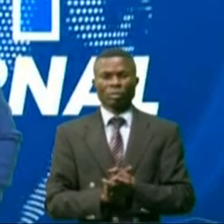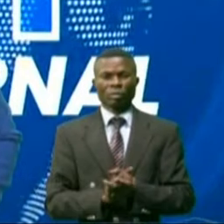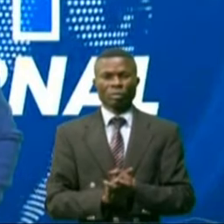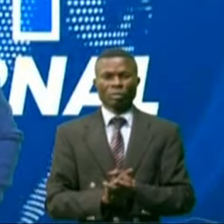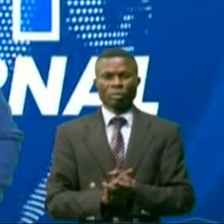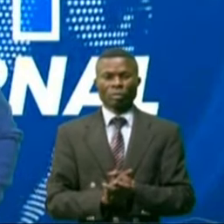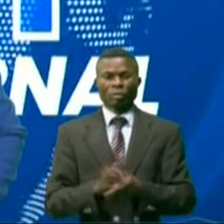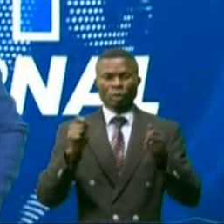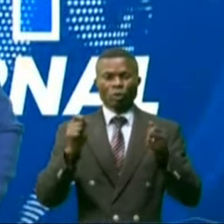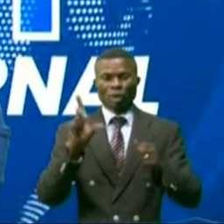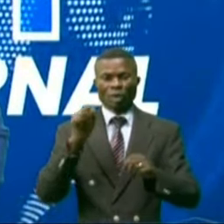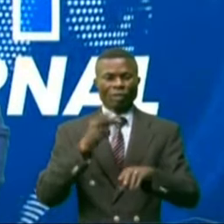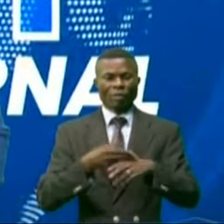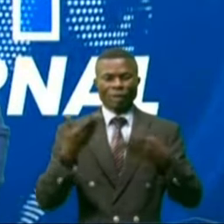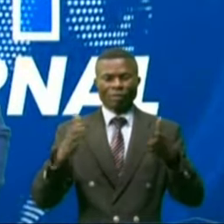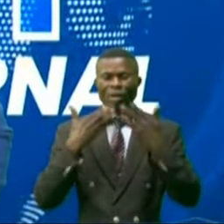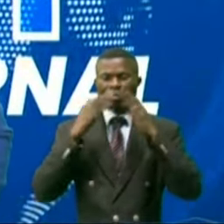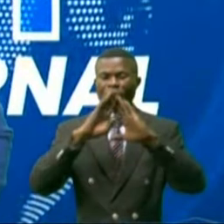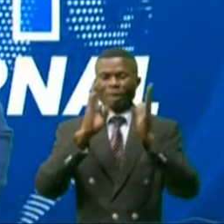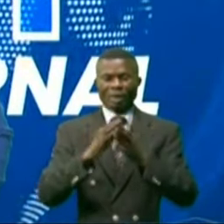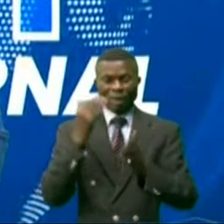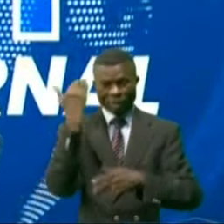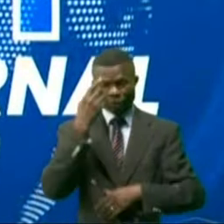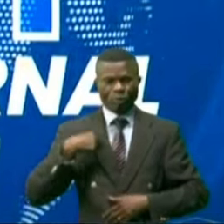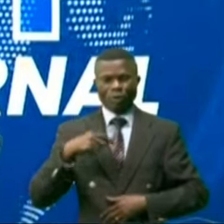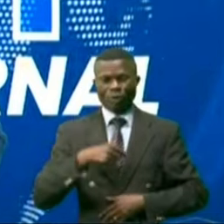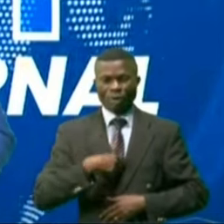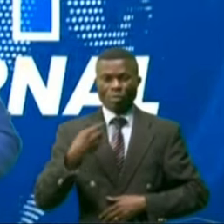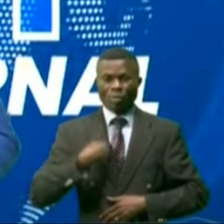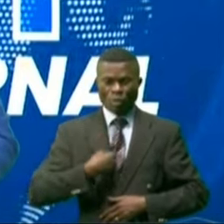Ce journal est fini. Merci de l'avoir suivi. 23h,